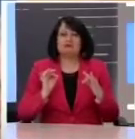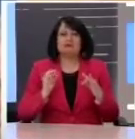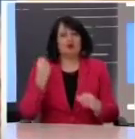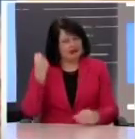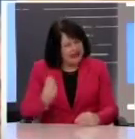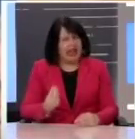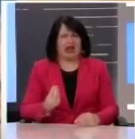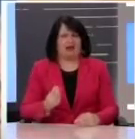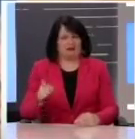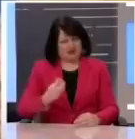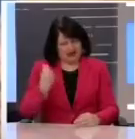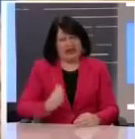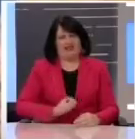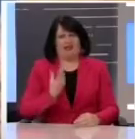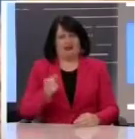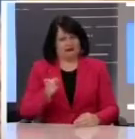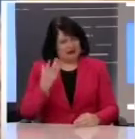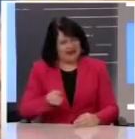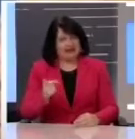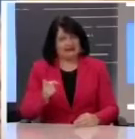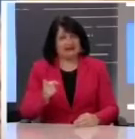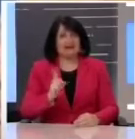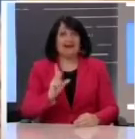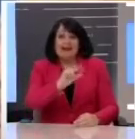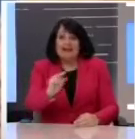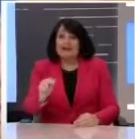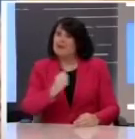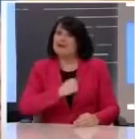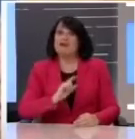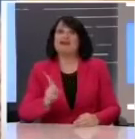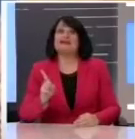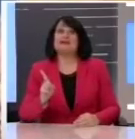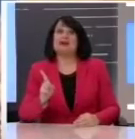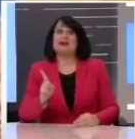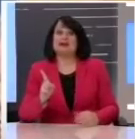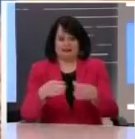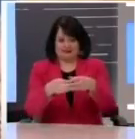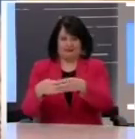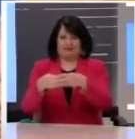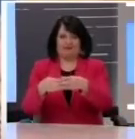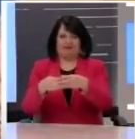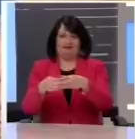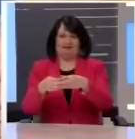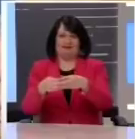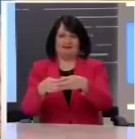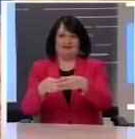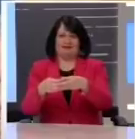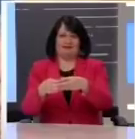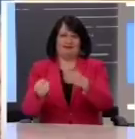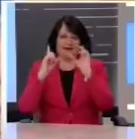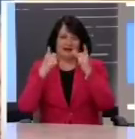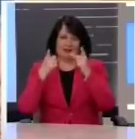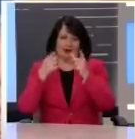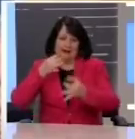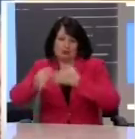καλοπροαίρετε αντιπολίτευση. Αλλά θα πρέπει να μην ταυτίζεστε κι εσείς με τον μπλοκ εκείνο που